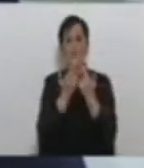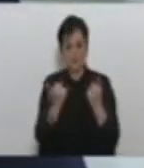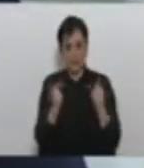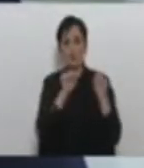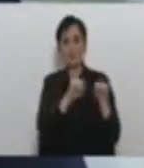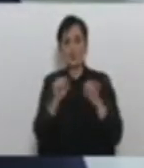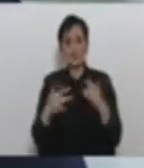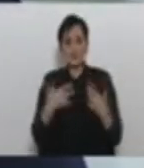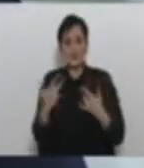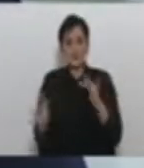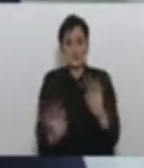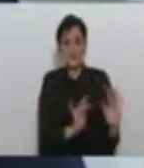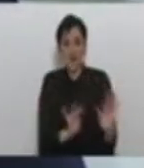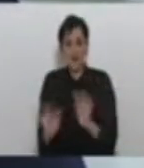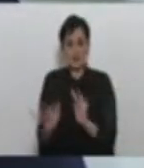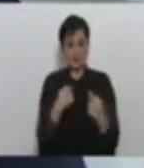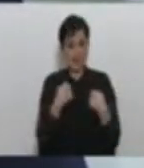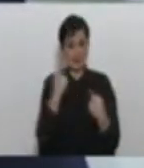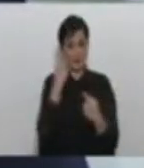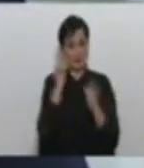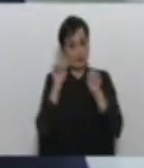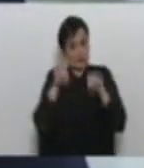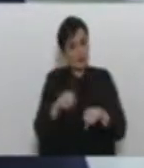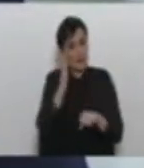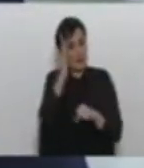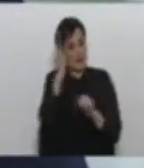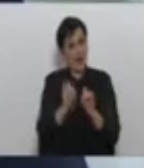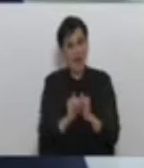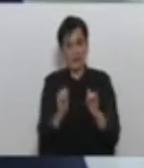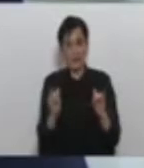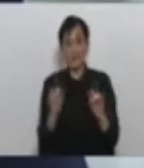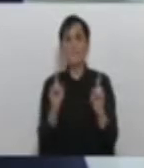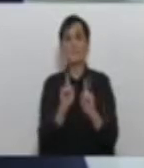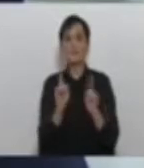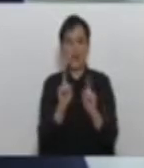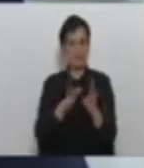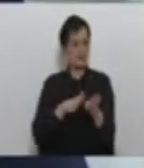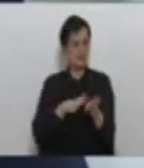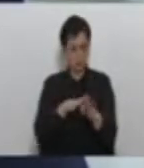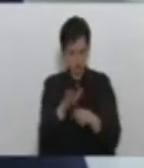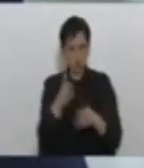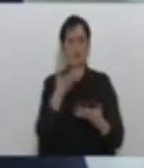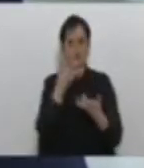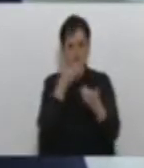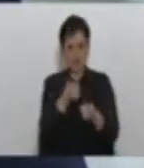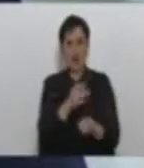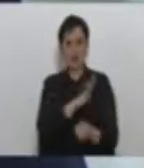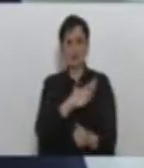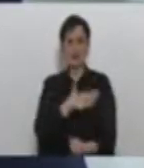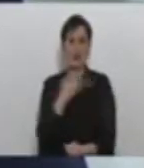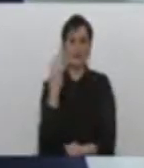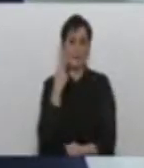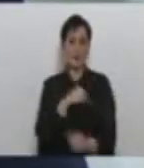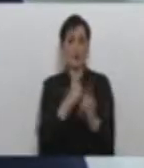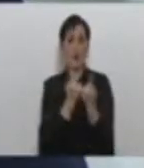სცენარები, რომელიც ჩვენ ვფიქრობთ, რომ შეიძლება განვითარდეს, რაც სრულიად გაზიარებული იყო ჩვენი ბრიტანელი კოლეგების